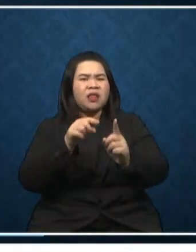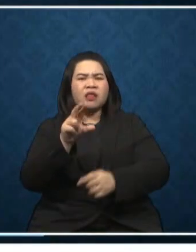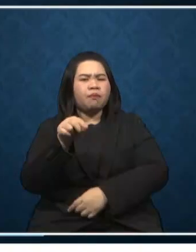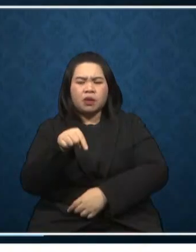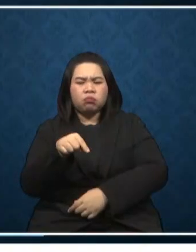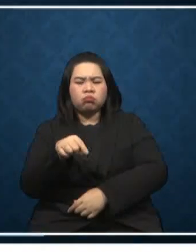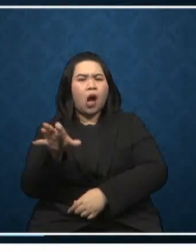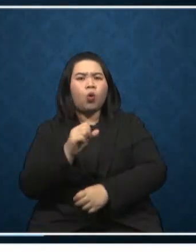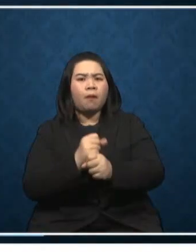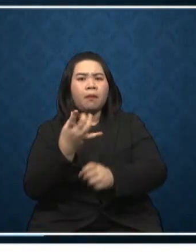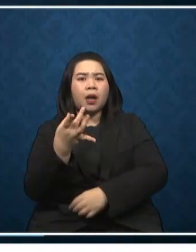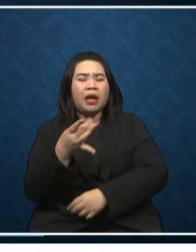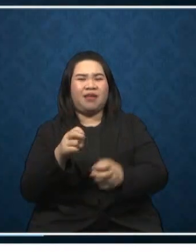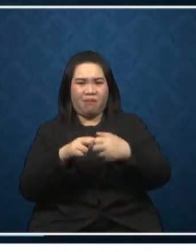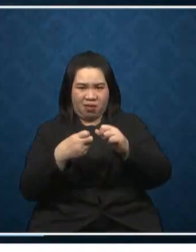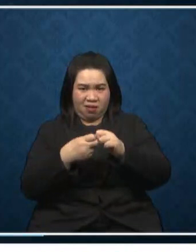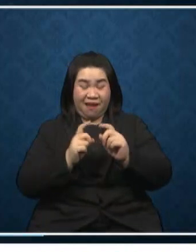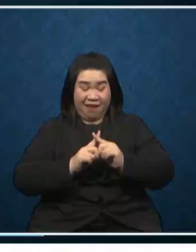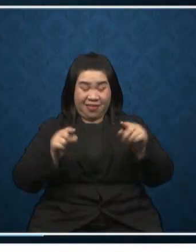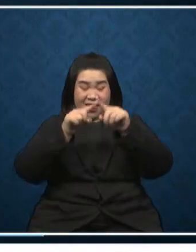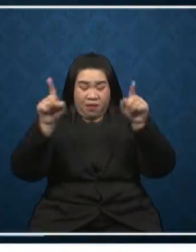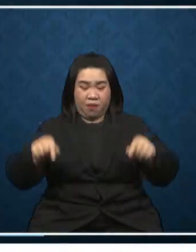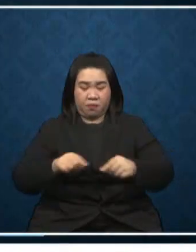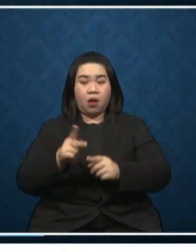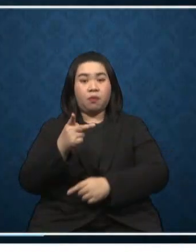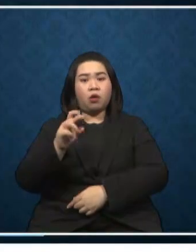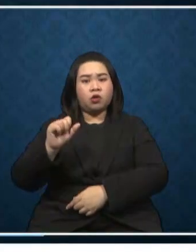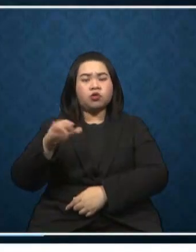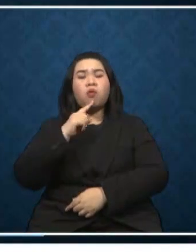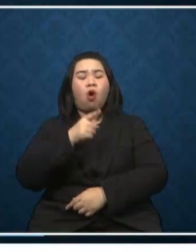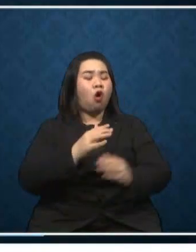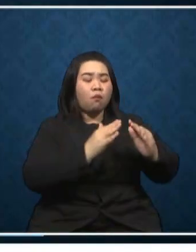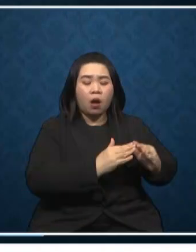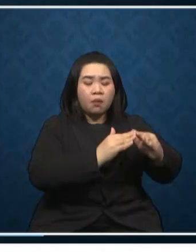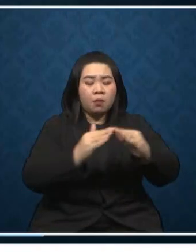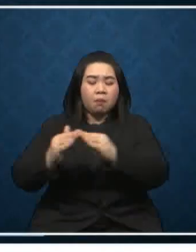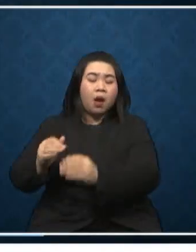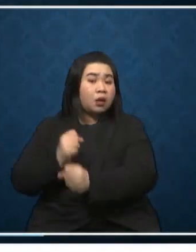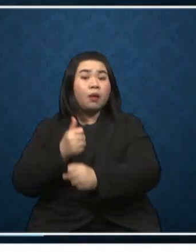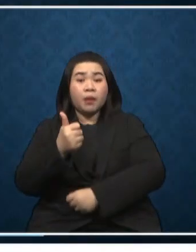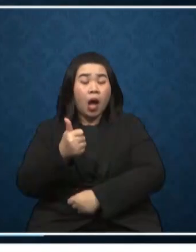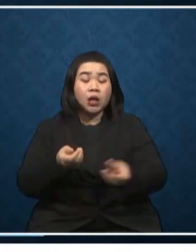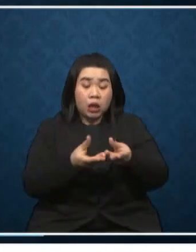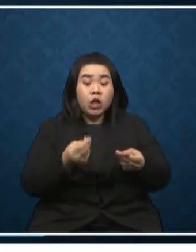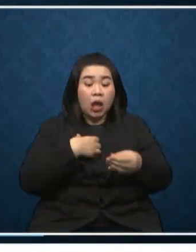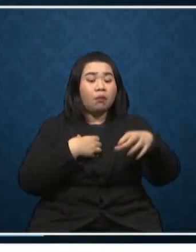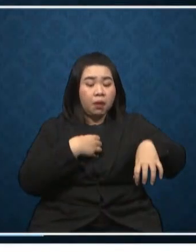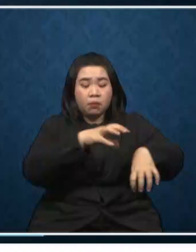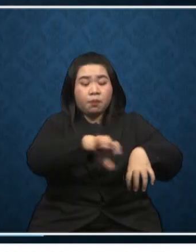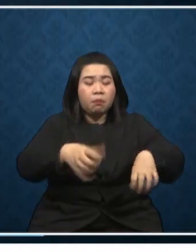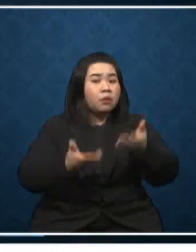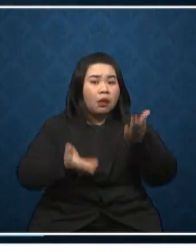ไปไหน นี่คือตัประหาแต่คำสงขอทช. ช. บันี้บอกให้ตั้งได้ทุกการใช้ปโยชนที่ดินถ้าต้กจะตั้ง